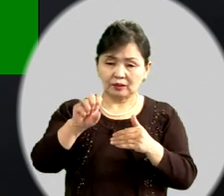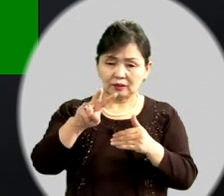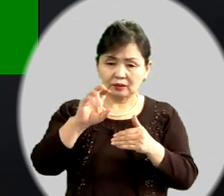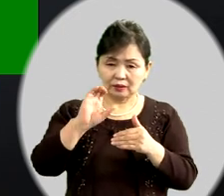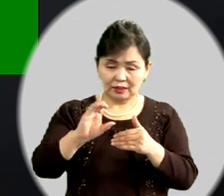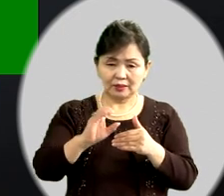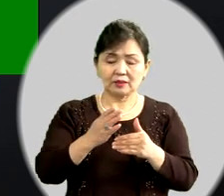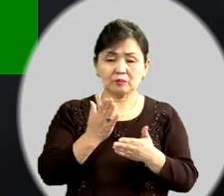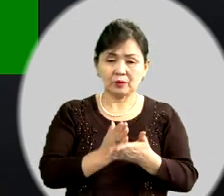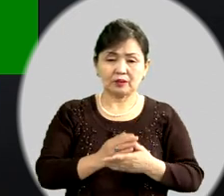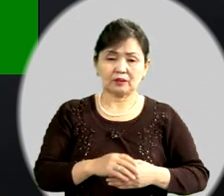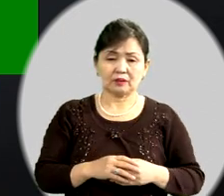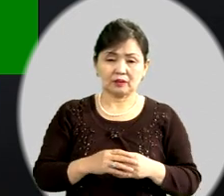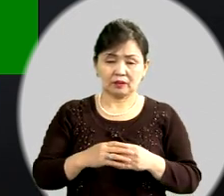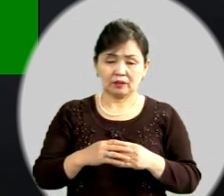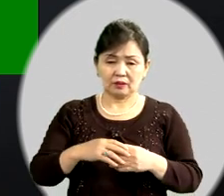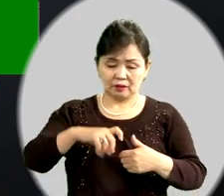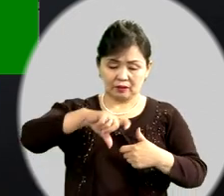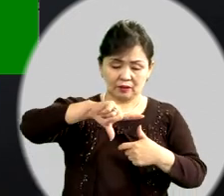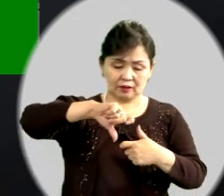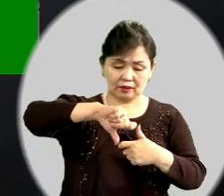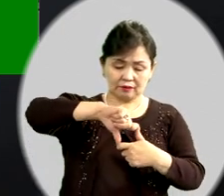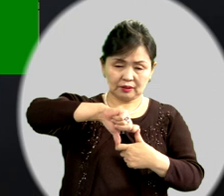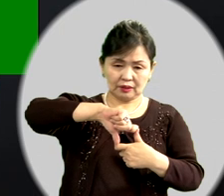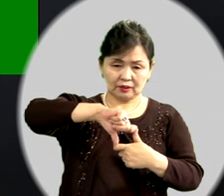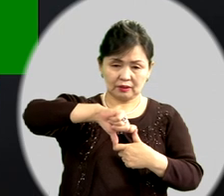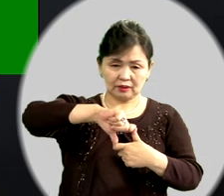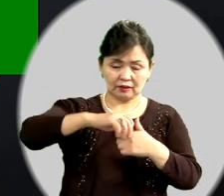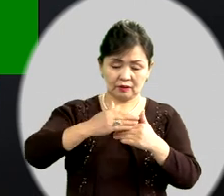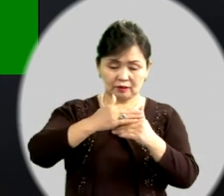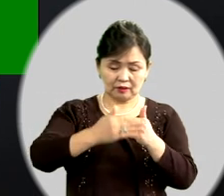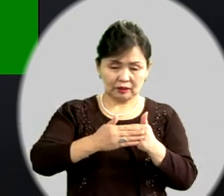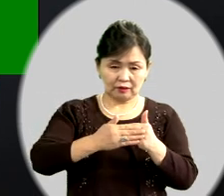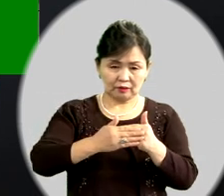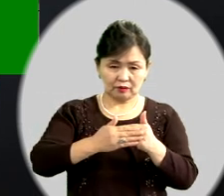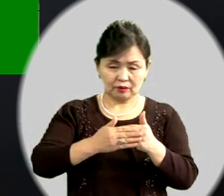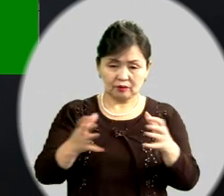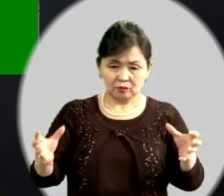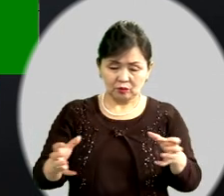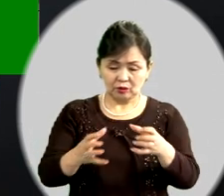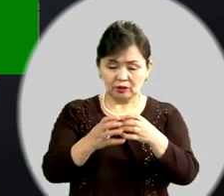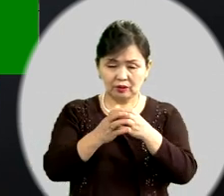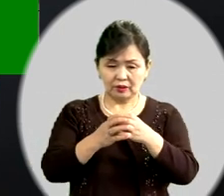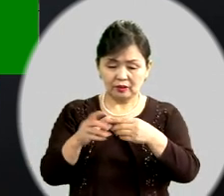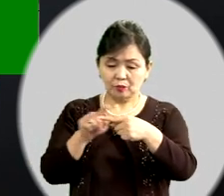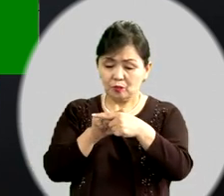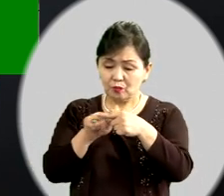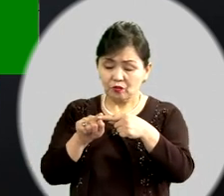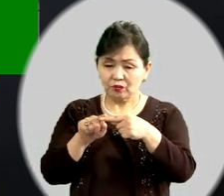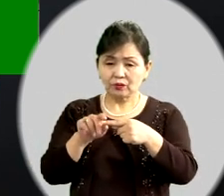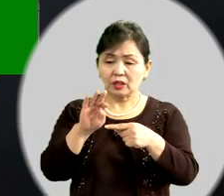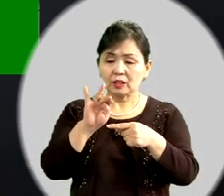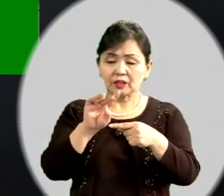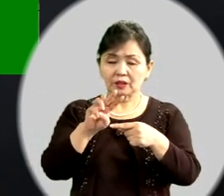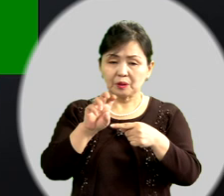За, квадратын талууд нь нийлээд кубын эремгийг үүсгэдэг. Одоо бүгдээрээ квадратуудаа